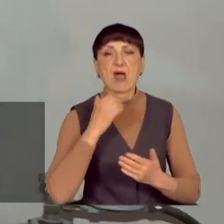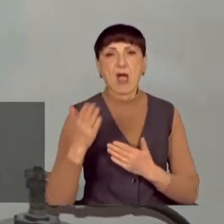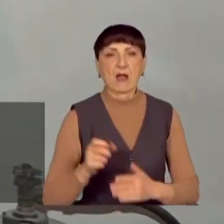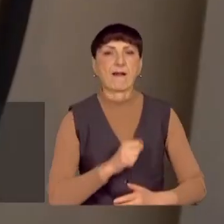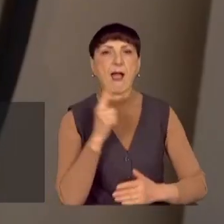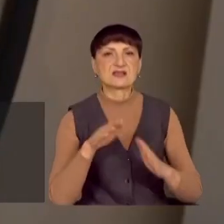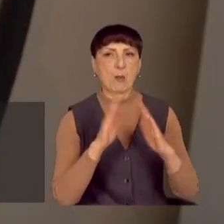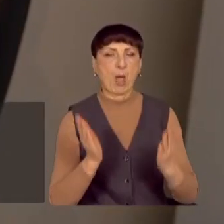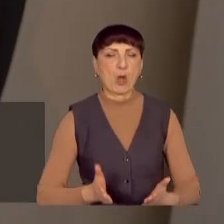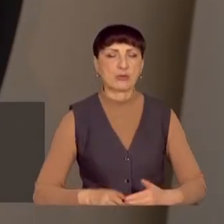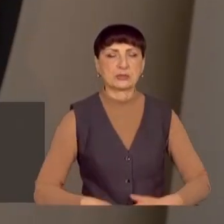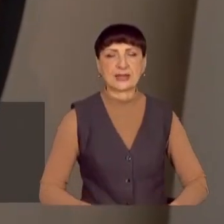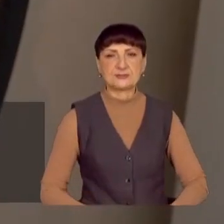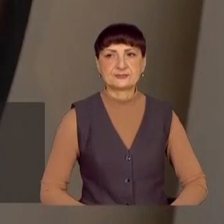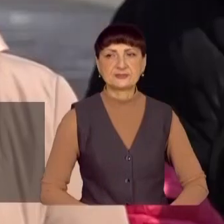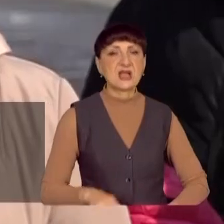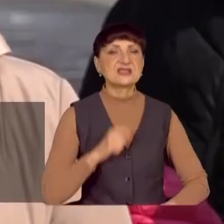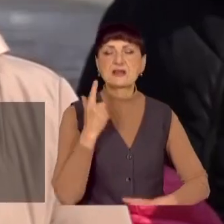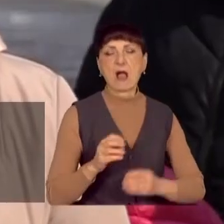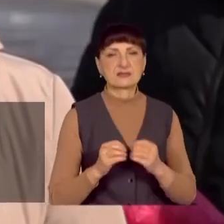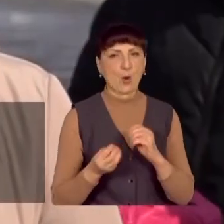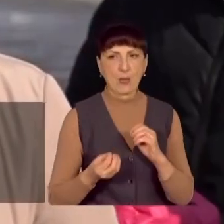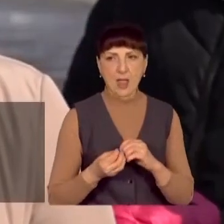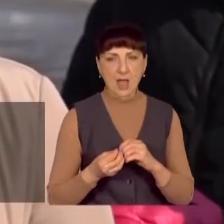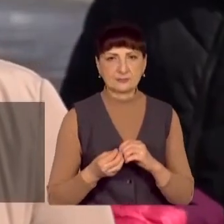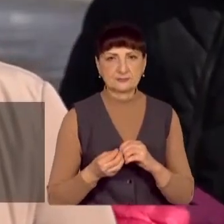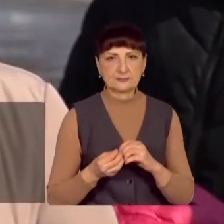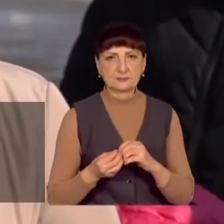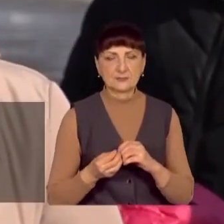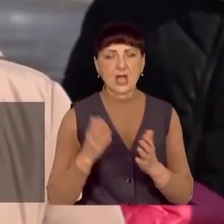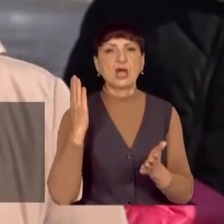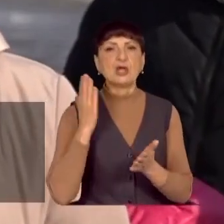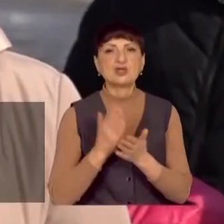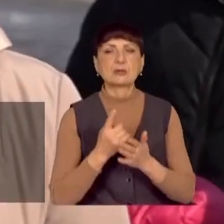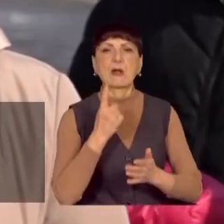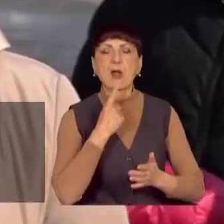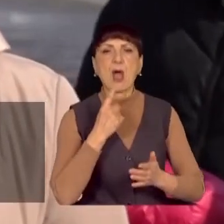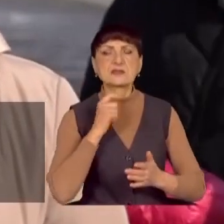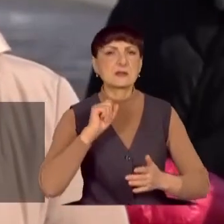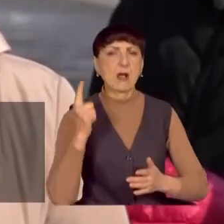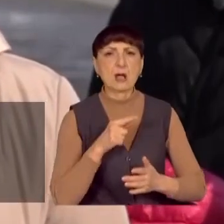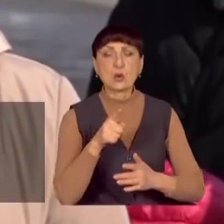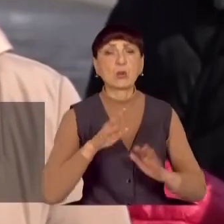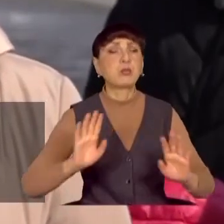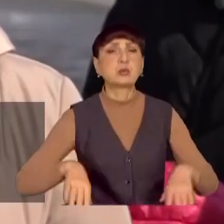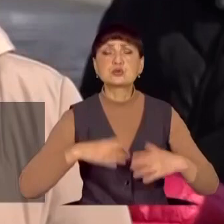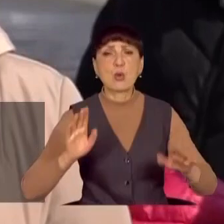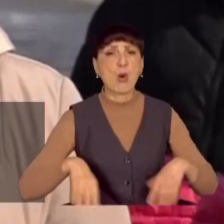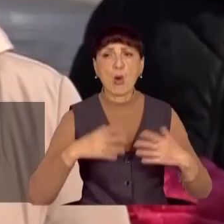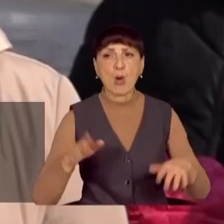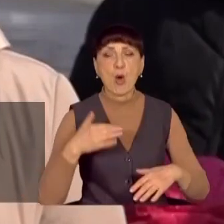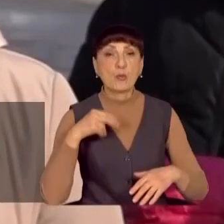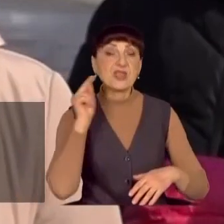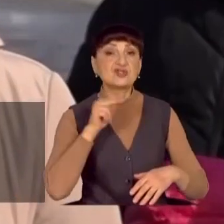газовых баллонов. С газом вообще проблема. Идет красный газ, он пусто горит, и который у меня